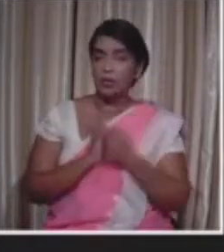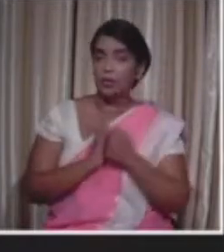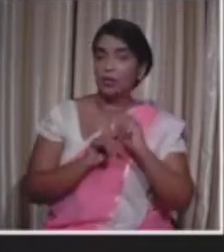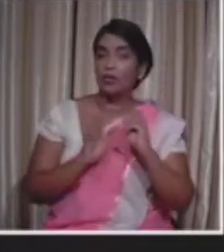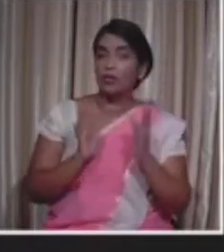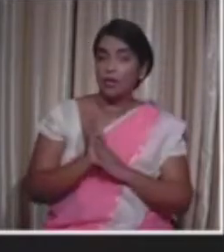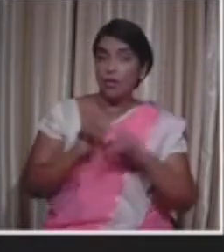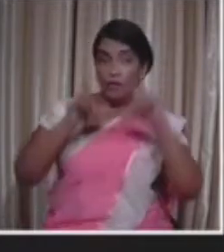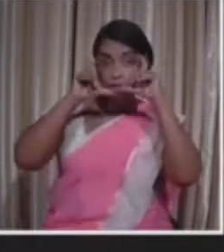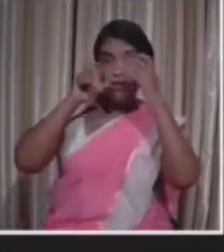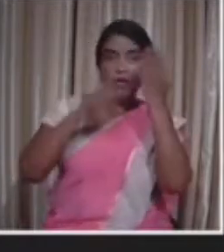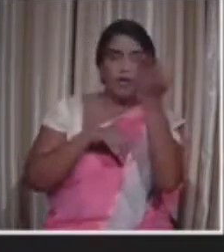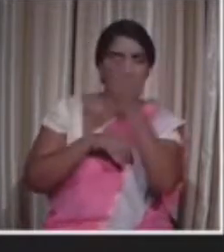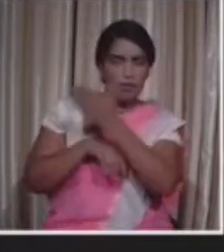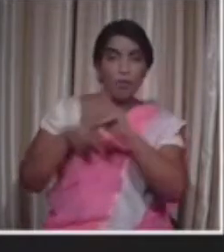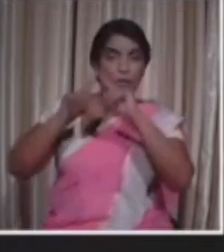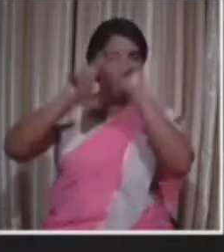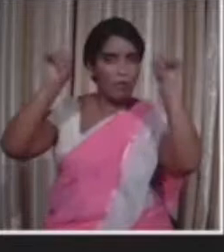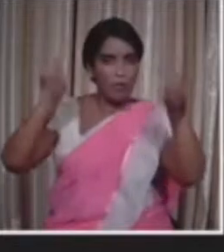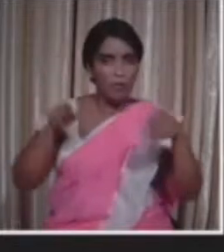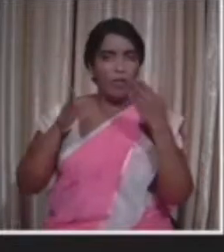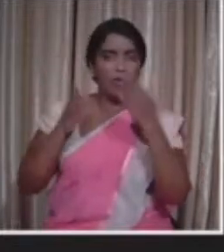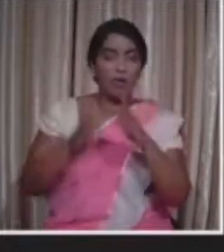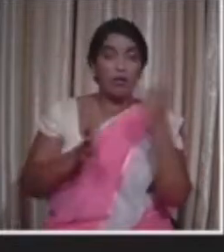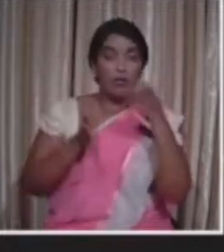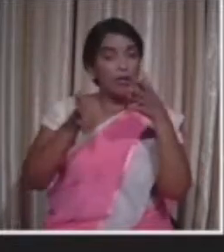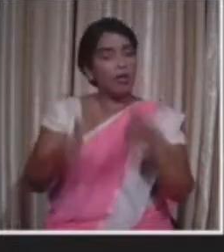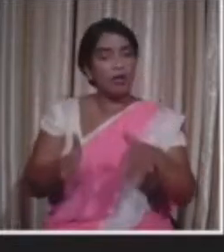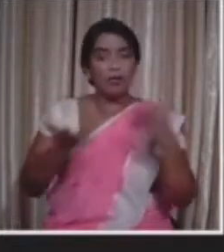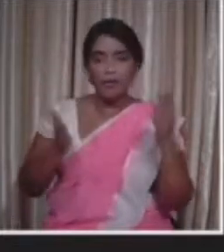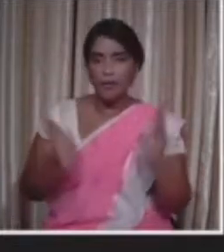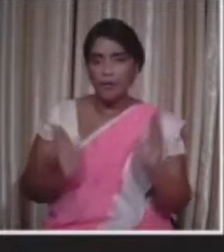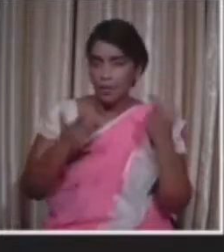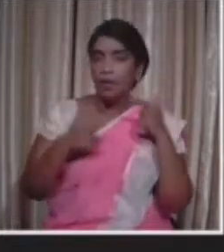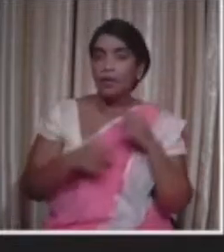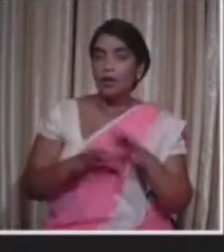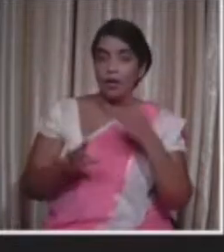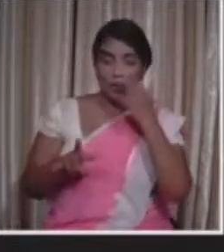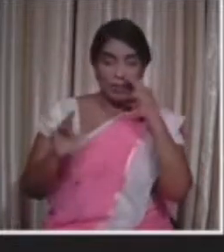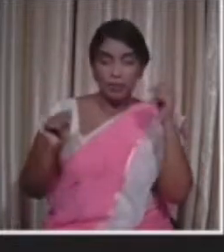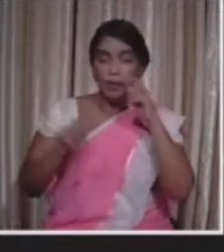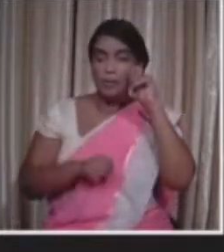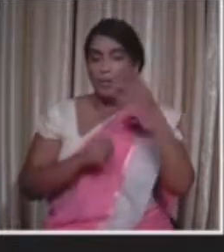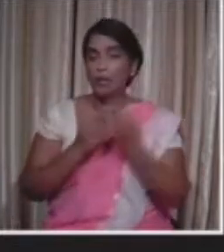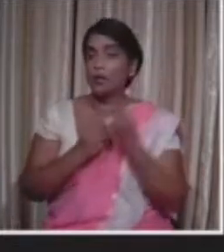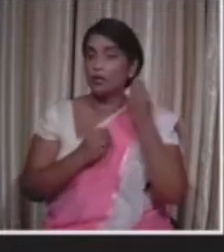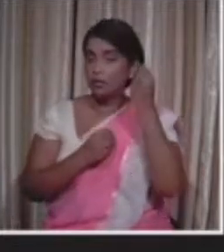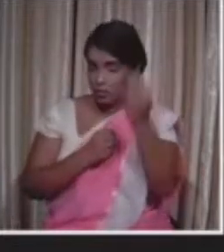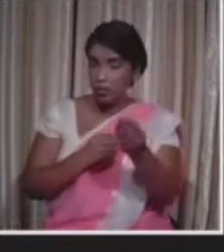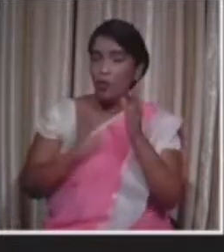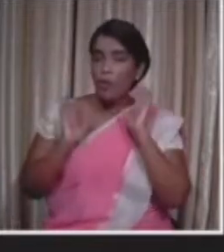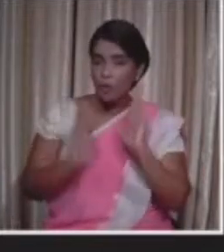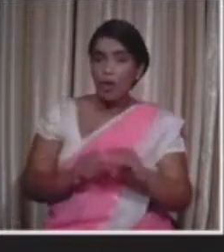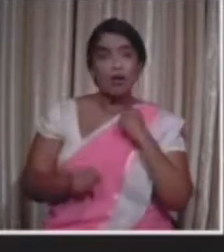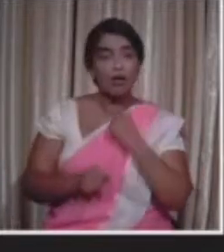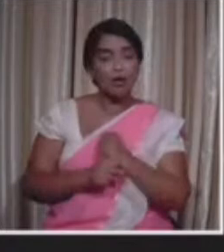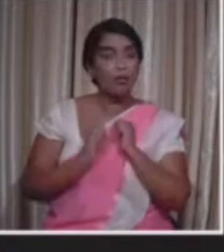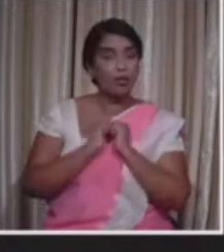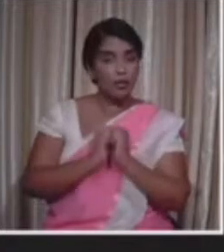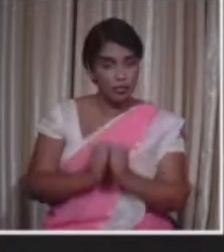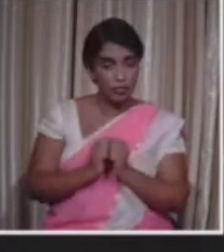අග්‍රාමතුමාගේ ෆොටෝ එක තියෙන්නේ ඒ බෝඩ් එක තියෙනවා මුල්ගල් තියෙන ඔක්කොම පටන් ගත්තා මේක වතු කර ජනතාවට මේක ලැබෙන්න ඕනේ නැහැ කියලා වරලා රජයේ